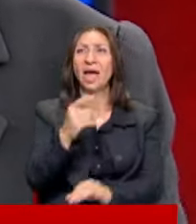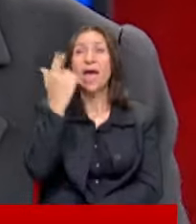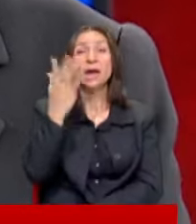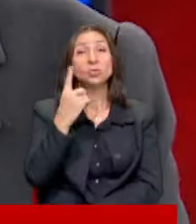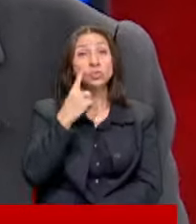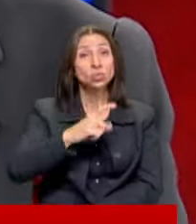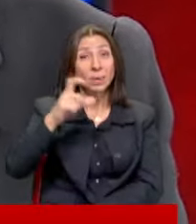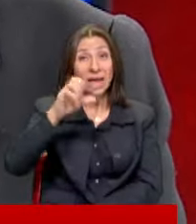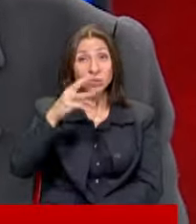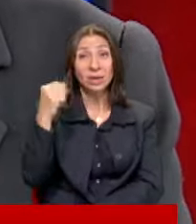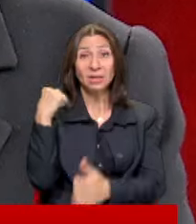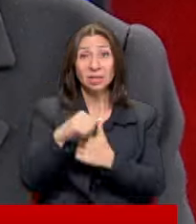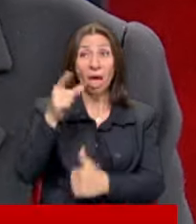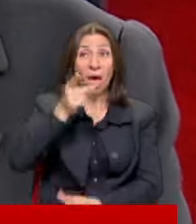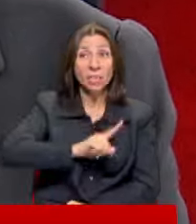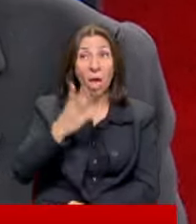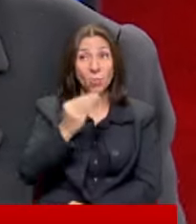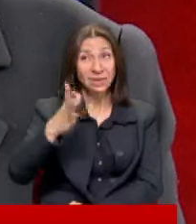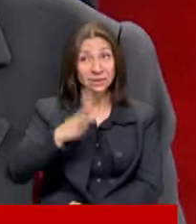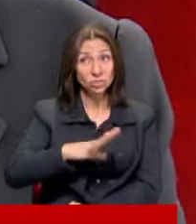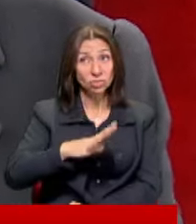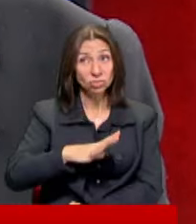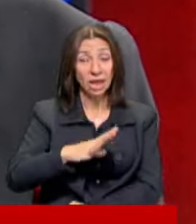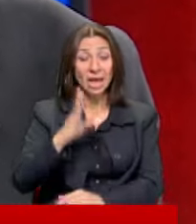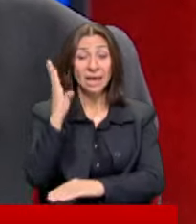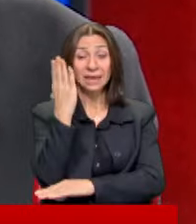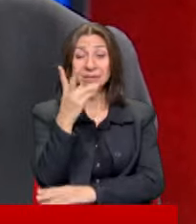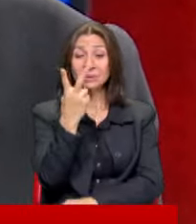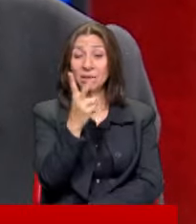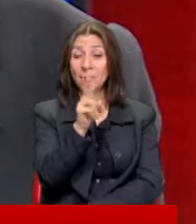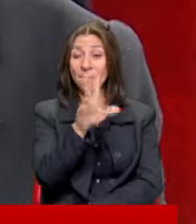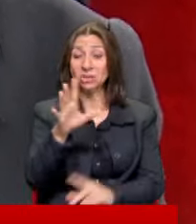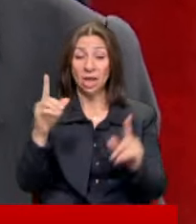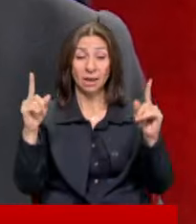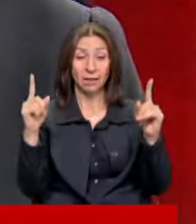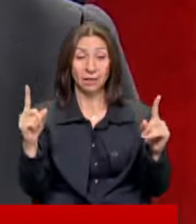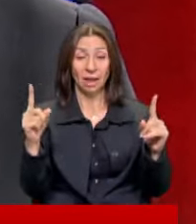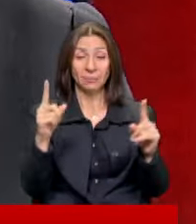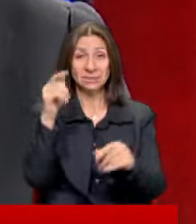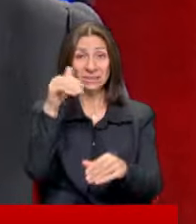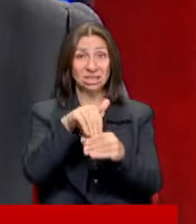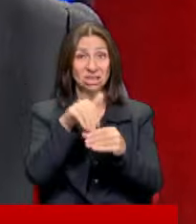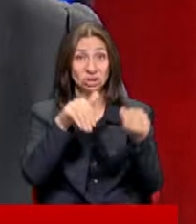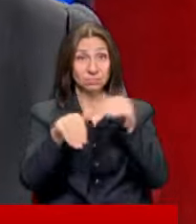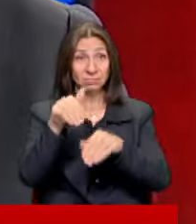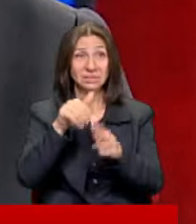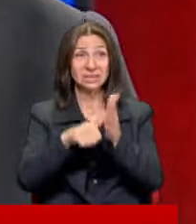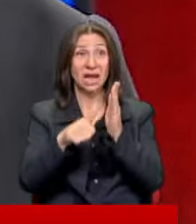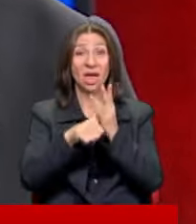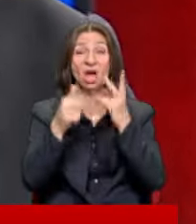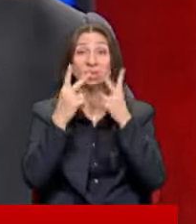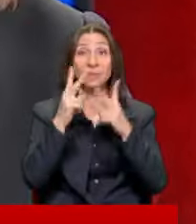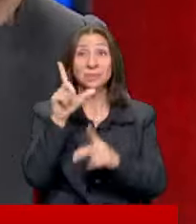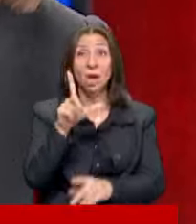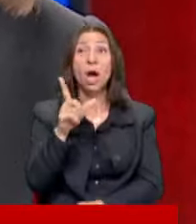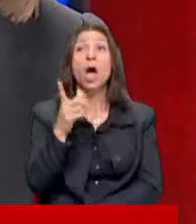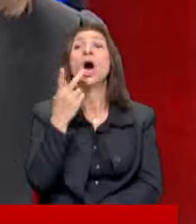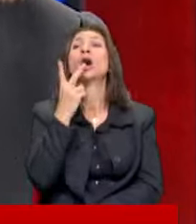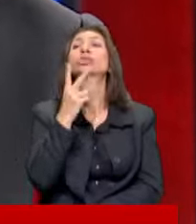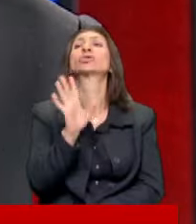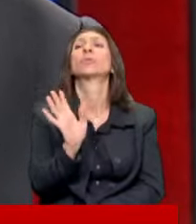Cumhurbaşkanı Erdoğan yeniden adayı olmak istiyorsa Kasım 2025'te kadar bir seçim takvimi açıklamalı